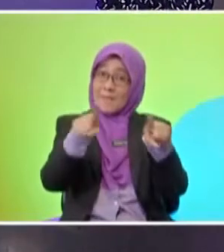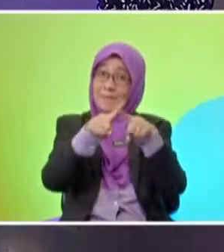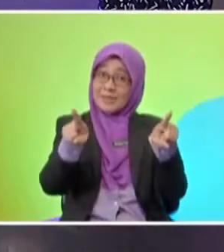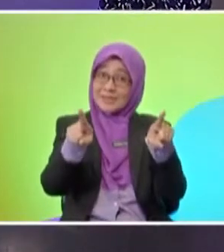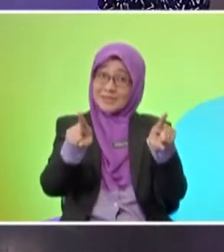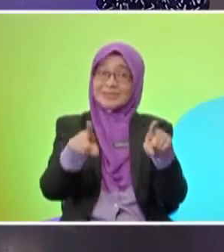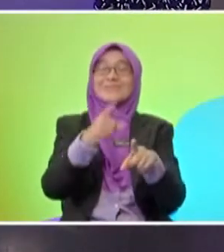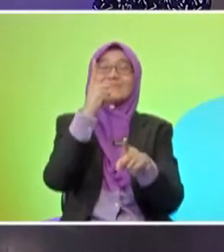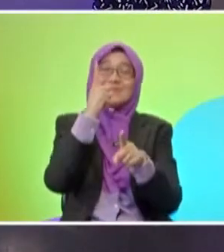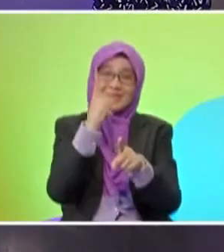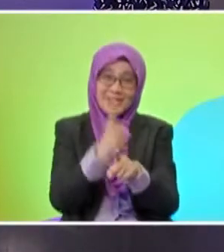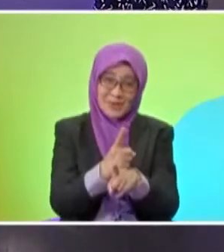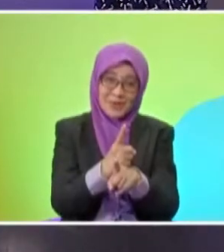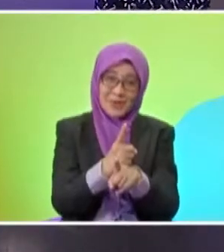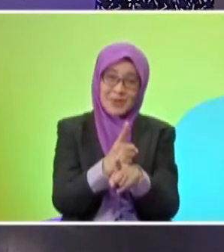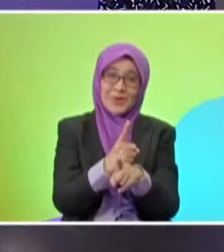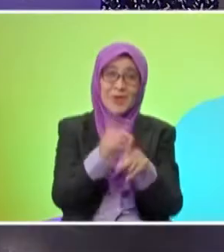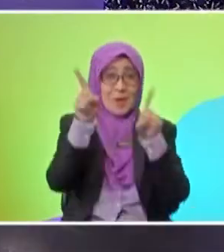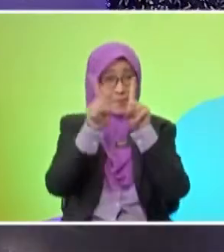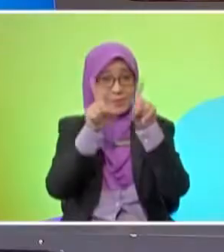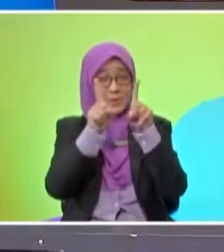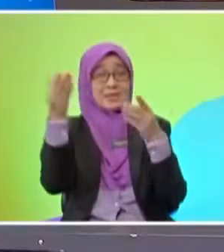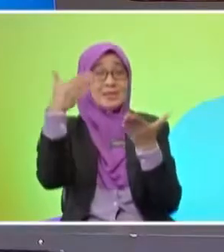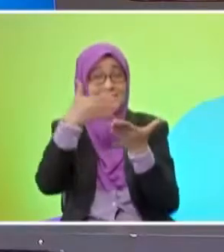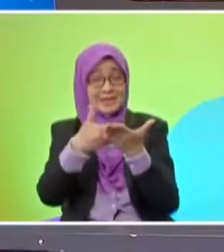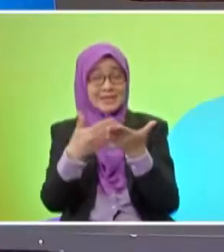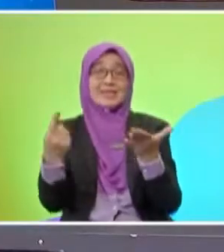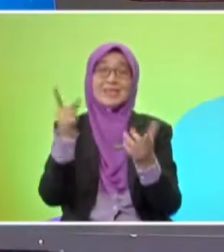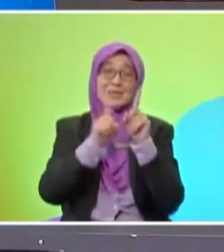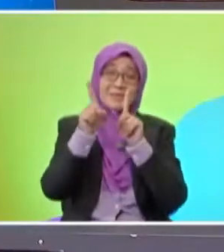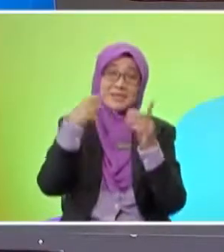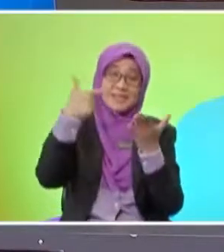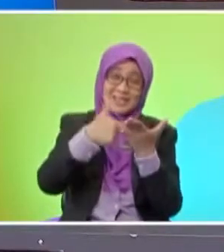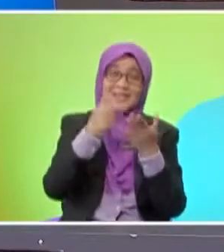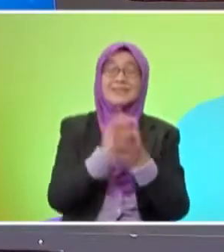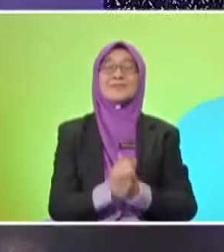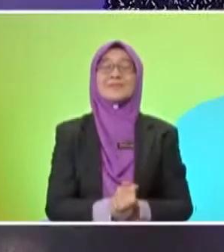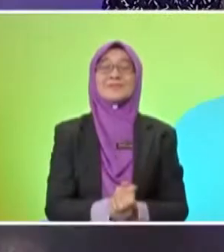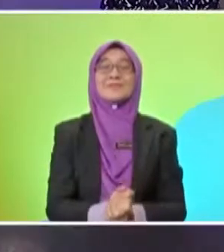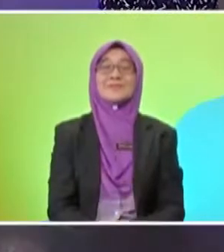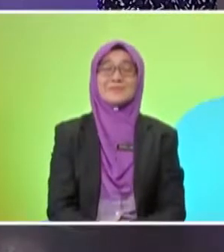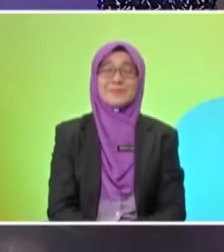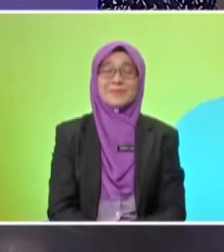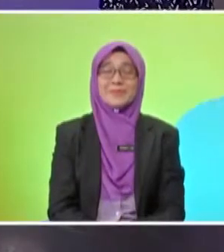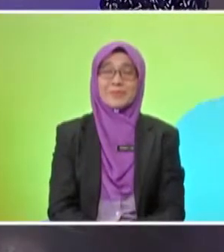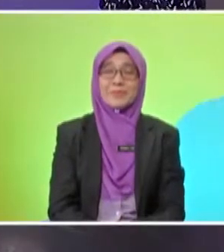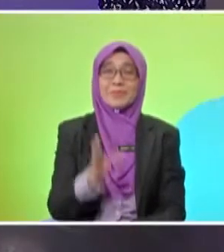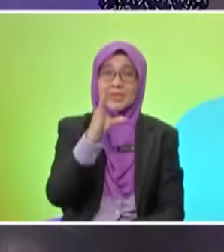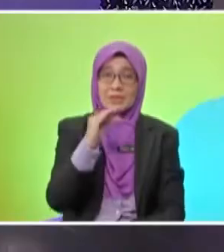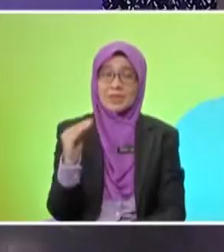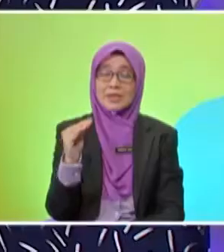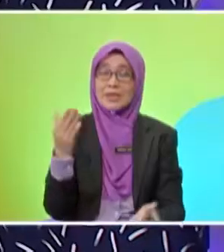kecil pagi tambah-tambah di banyak tentang Yes you hey Hai dan seterusnya